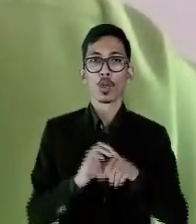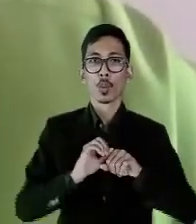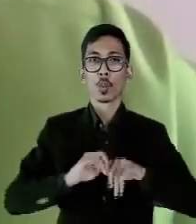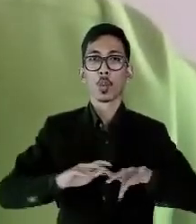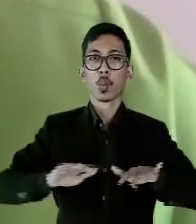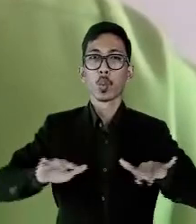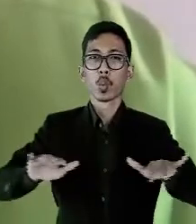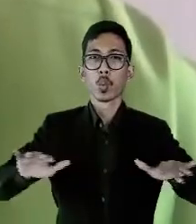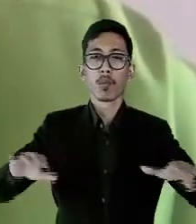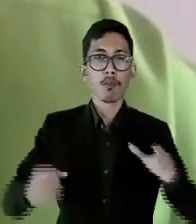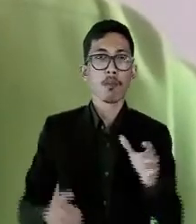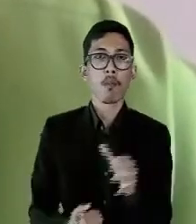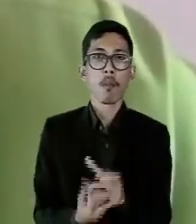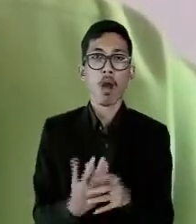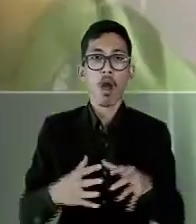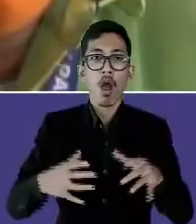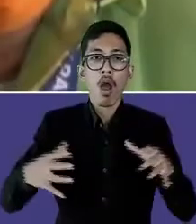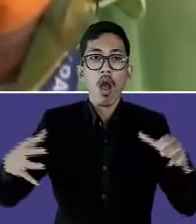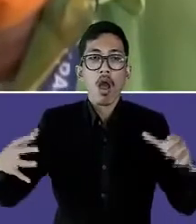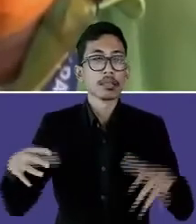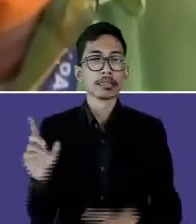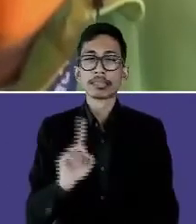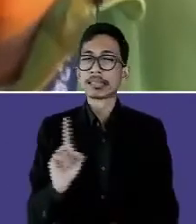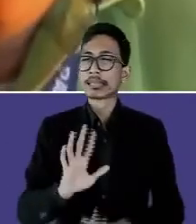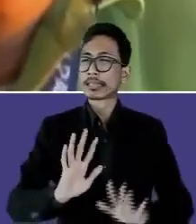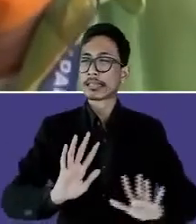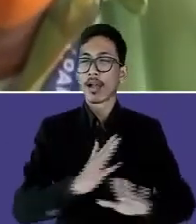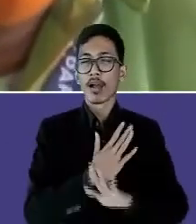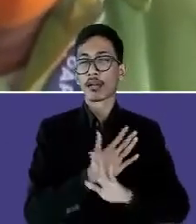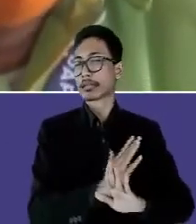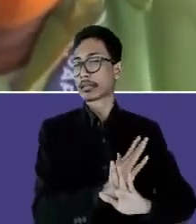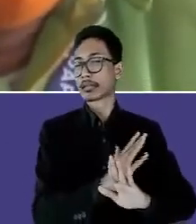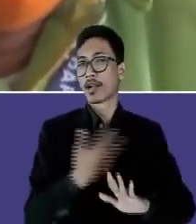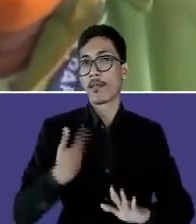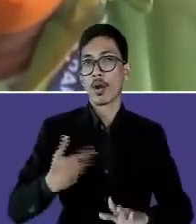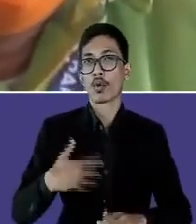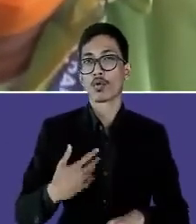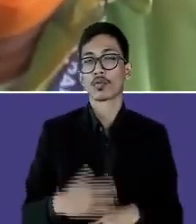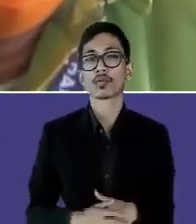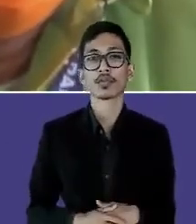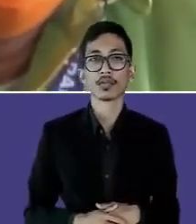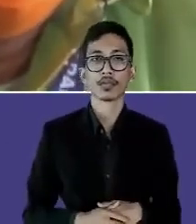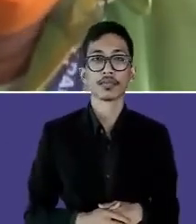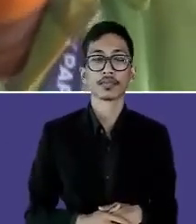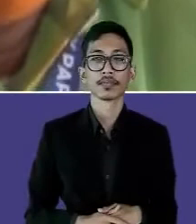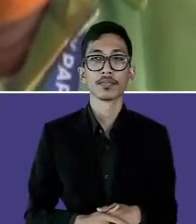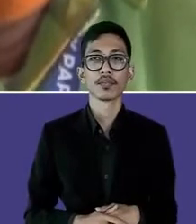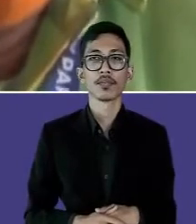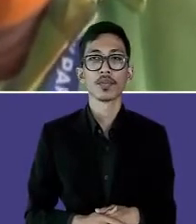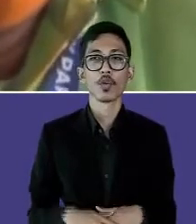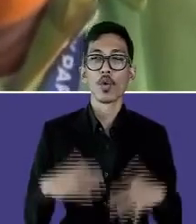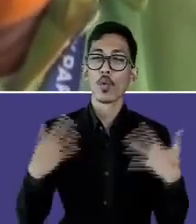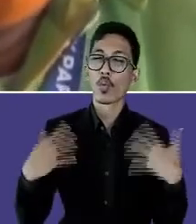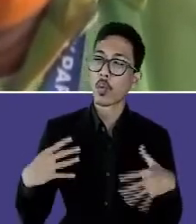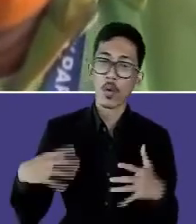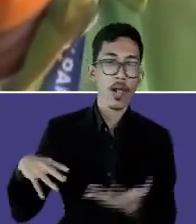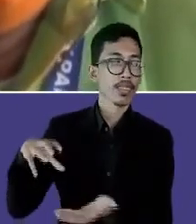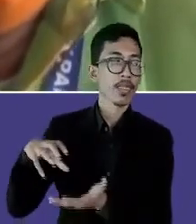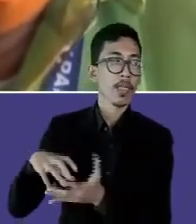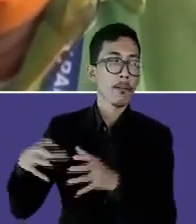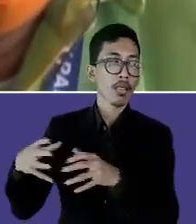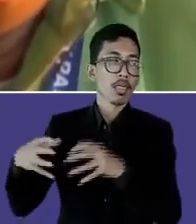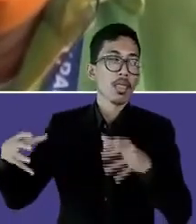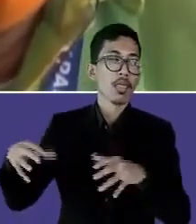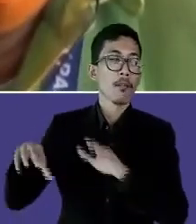COVID-19 di Merauke ini berkembang. Itu yang baik, dilakukan implementasinya. Ya. Baik Pak, luar biasa sekali ya Papua betul-betul siap